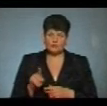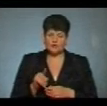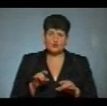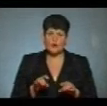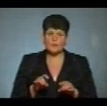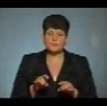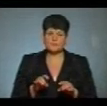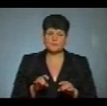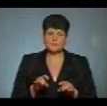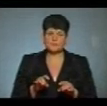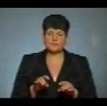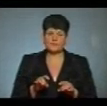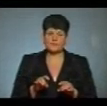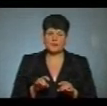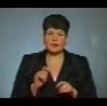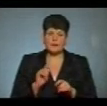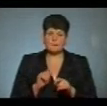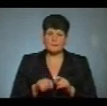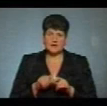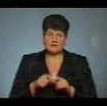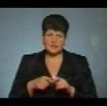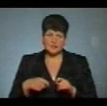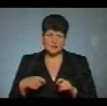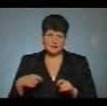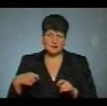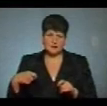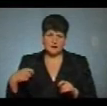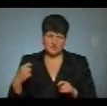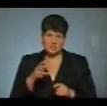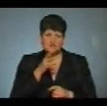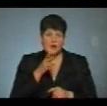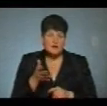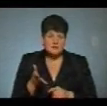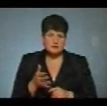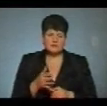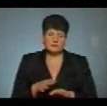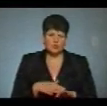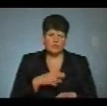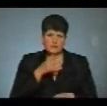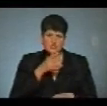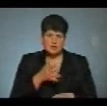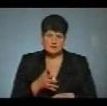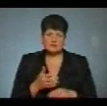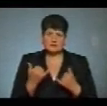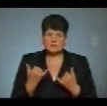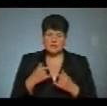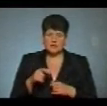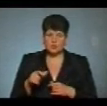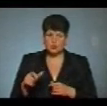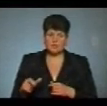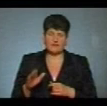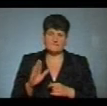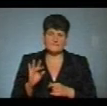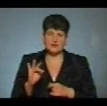постановка тестів тягне за собою час, це протягом тривалого часу. В даний час люди,